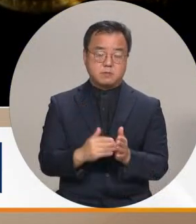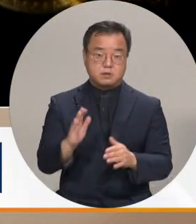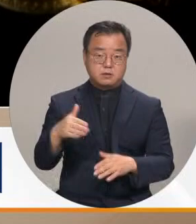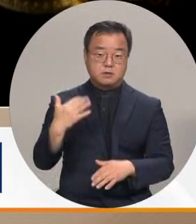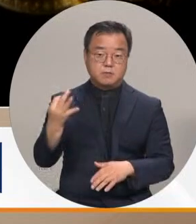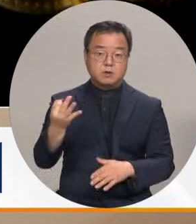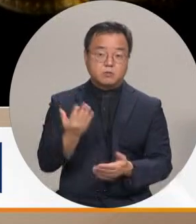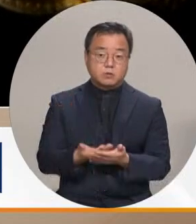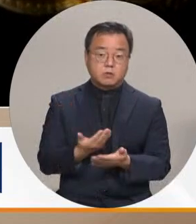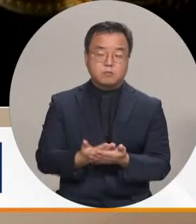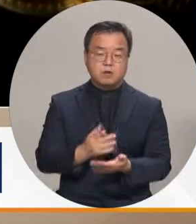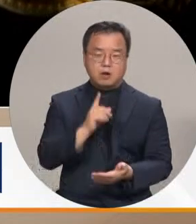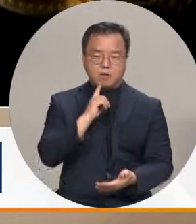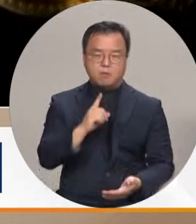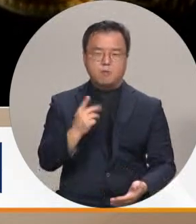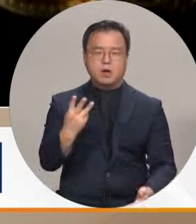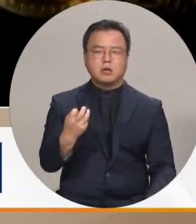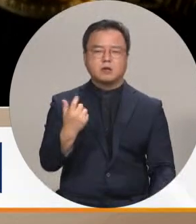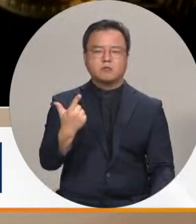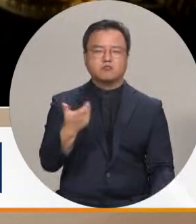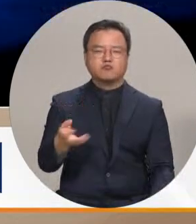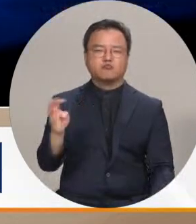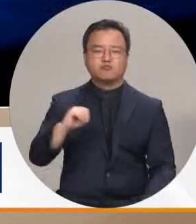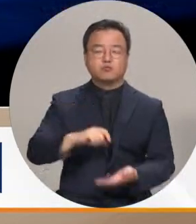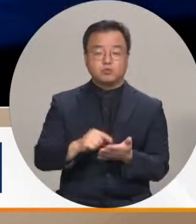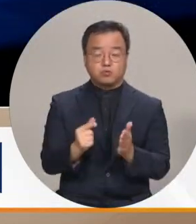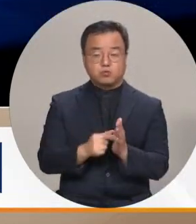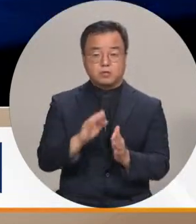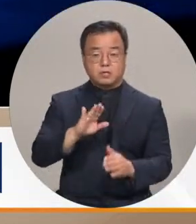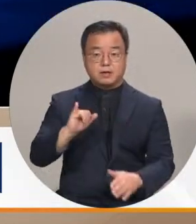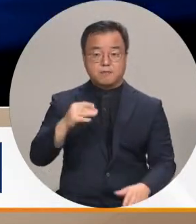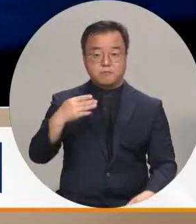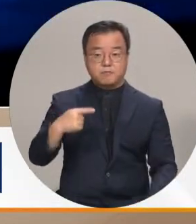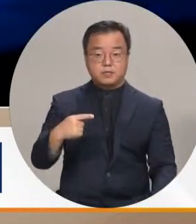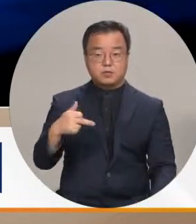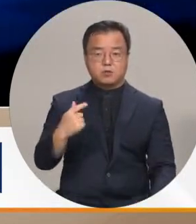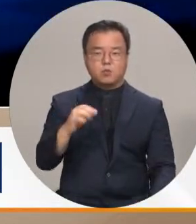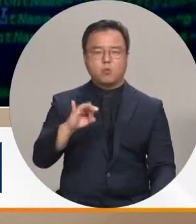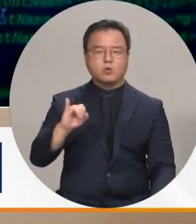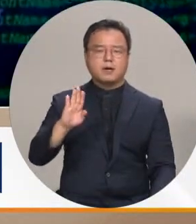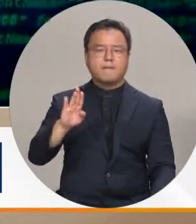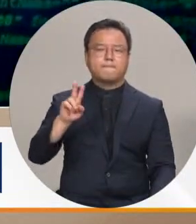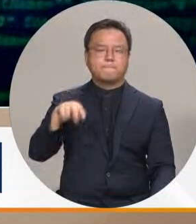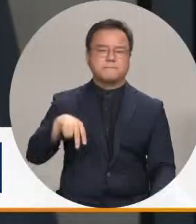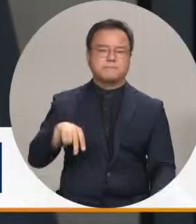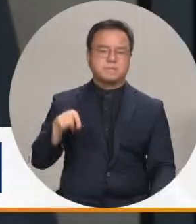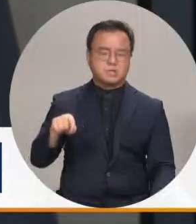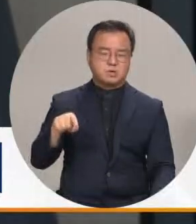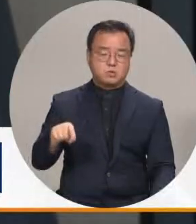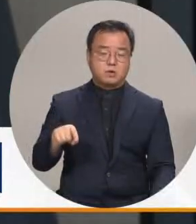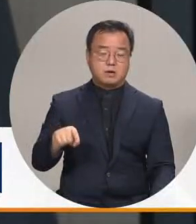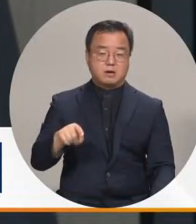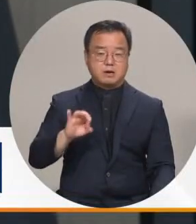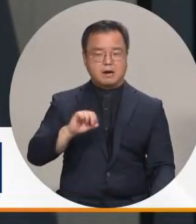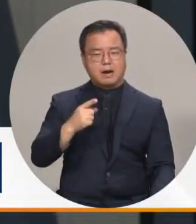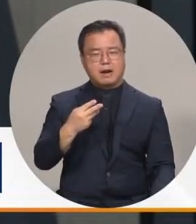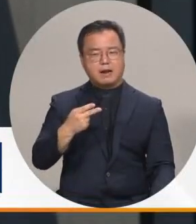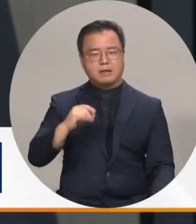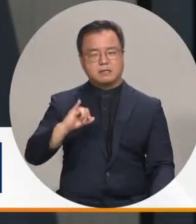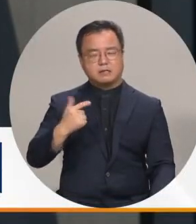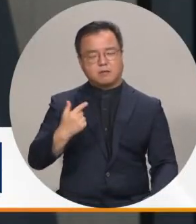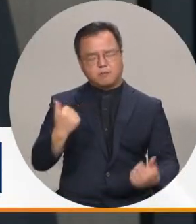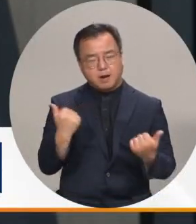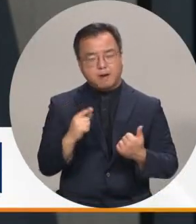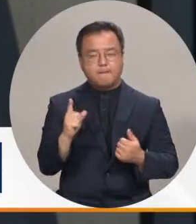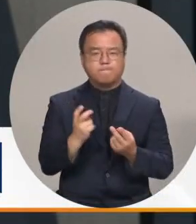금원이 어 무려 36억 원 상대의 비트코인이 있습니다 알라딘 측은 협박을 못 이기고